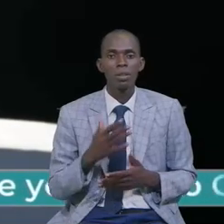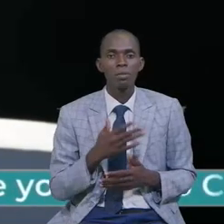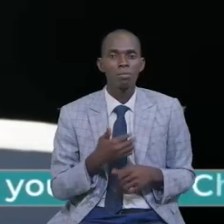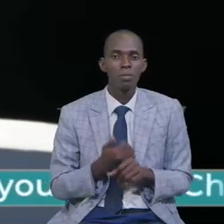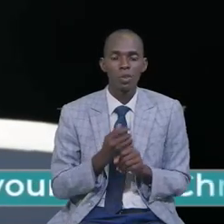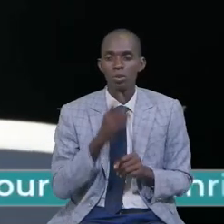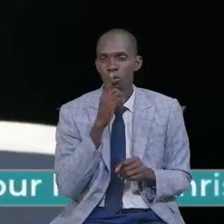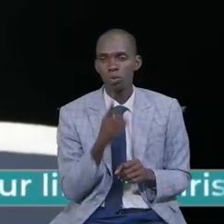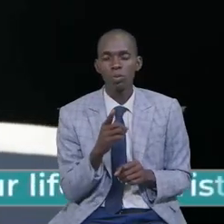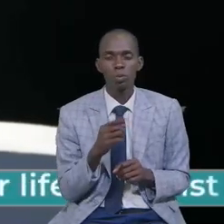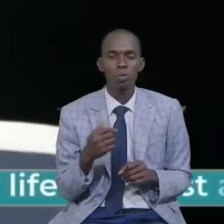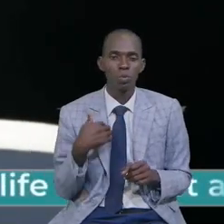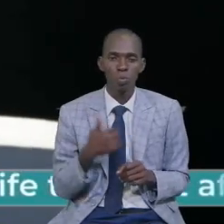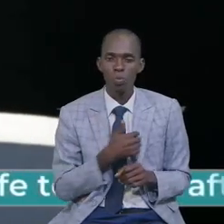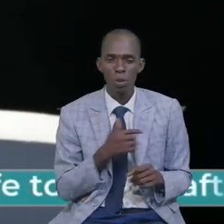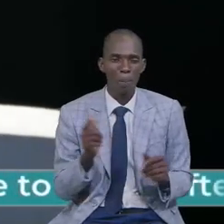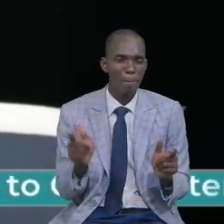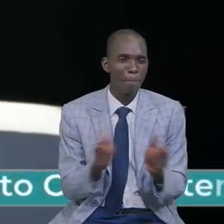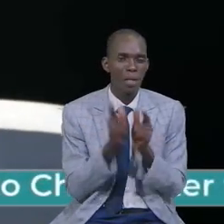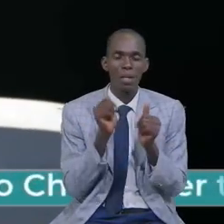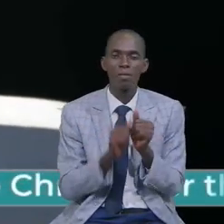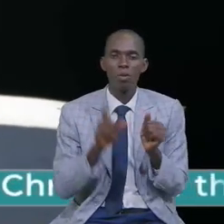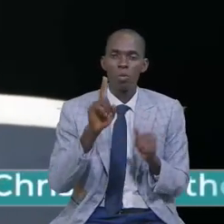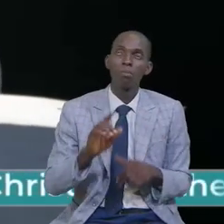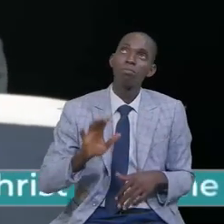Veillons à ce que nous allons vers tout le monde.